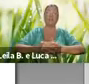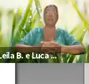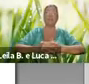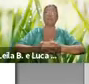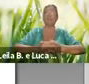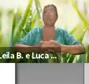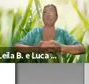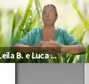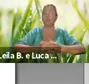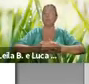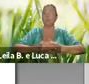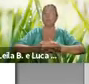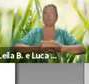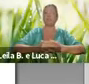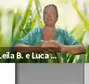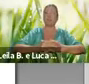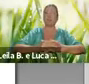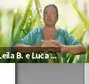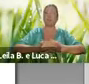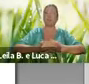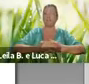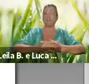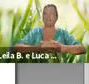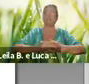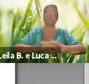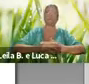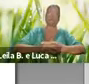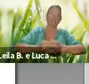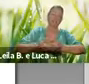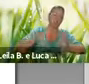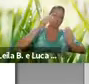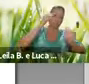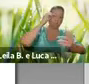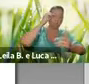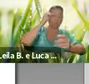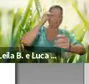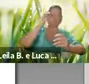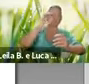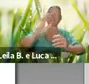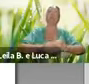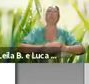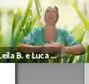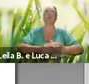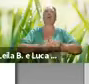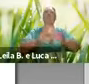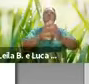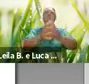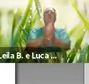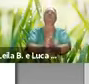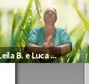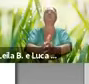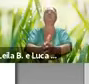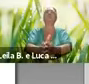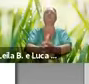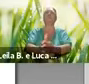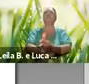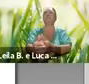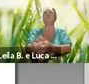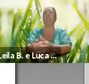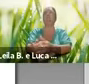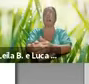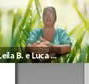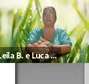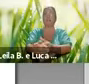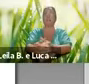analisando il lavoro che loro dovevano svolgere lì. E comincia così, questo capitolo, assimilazione di